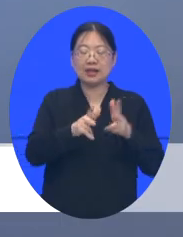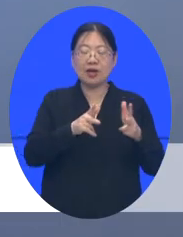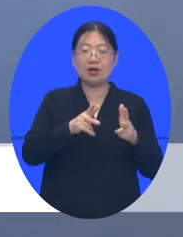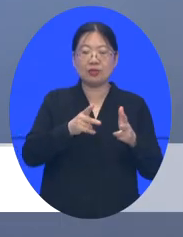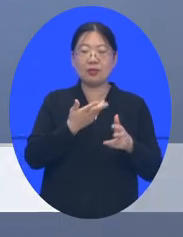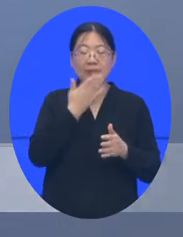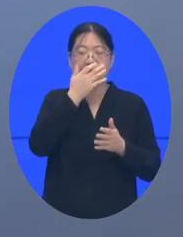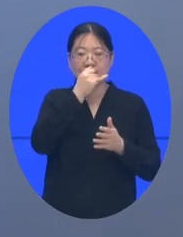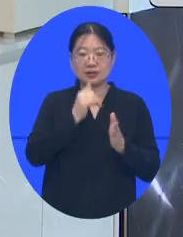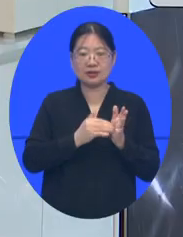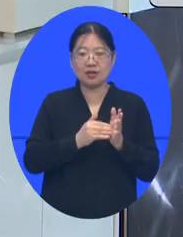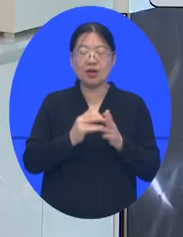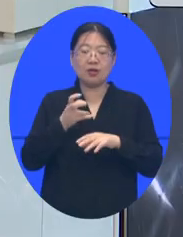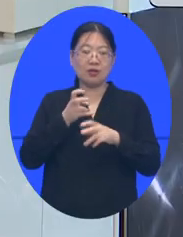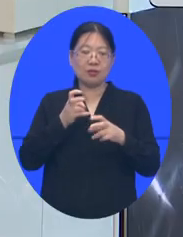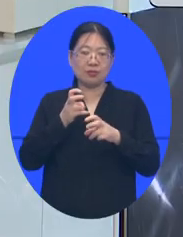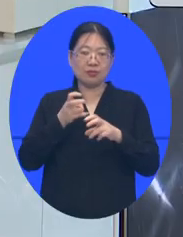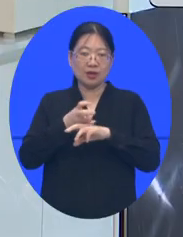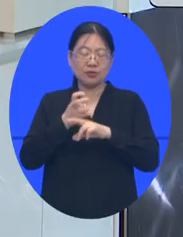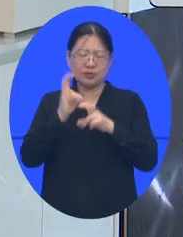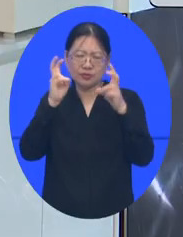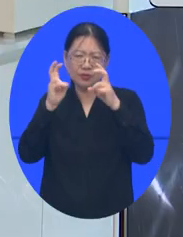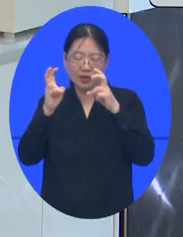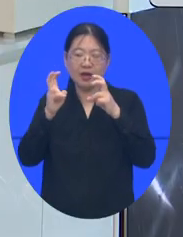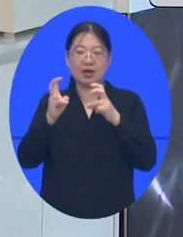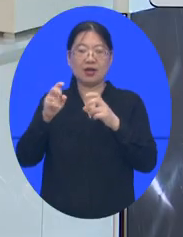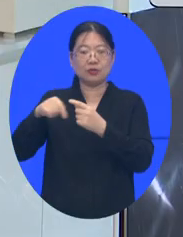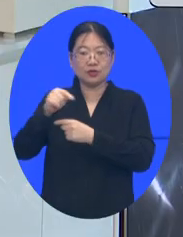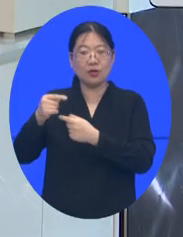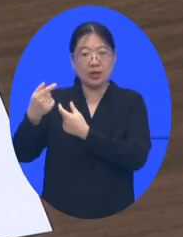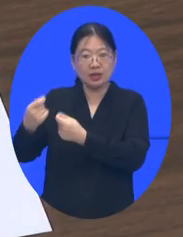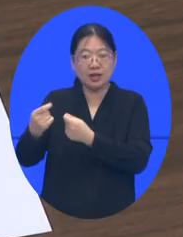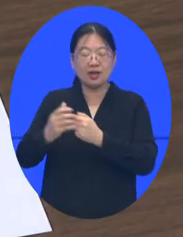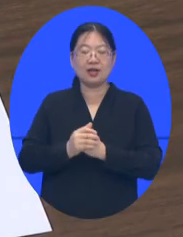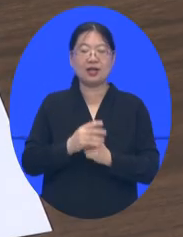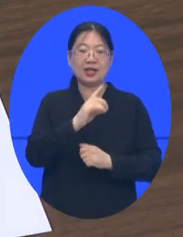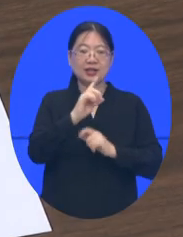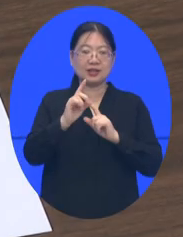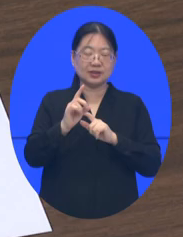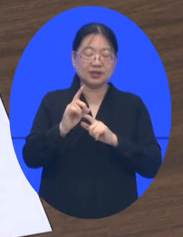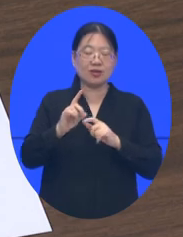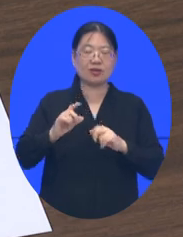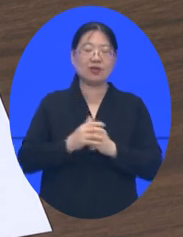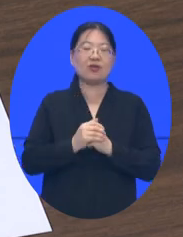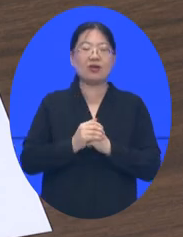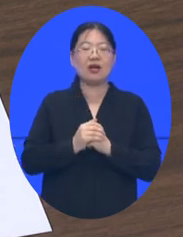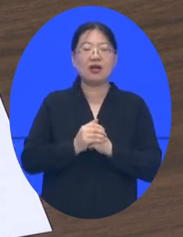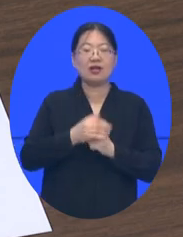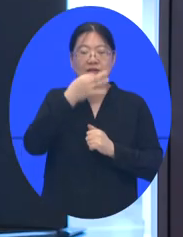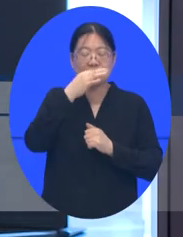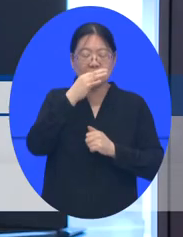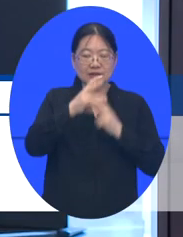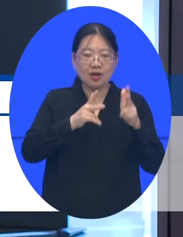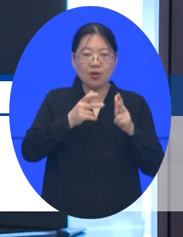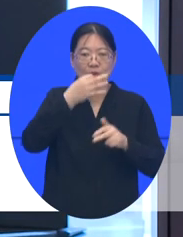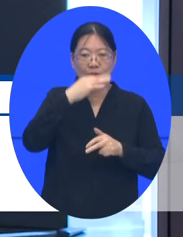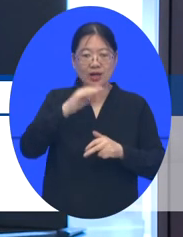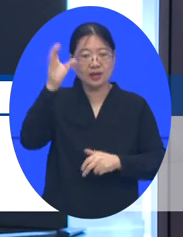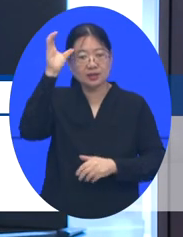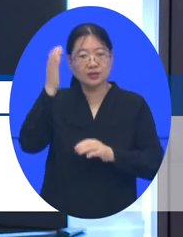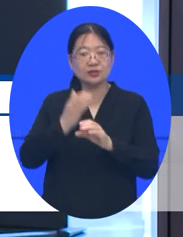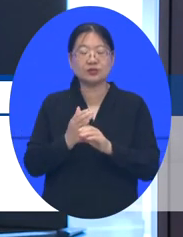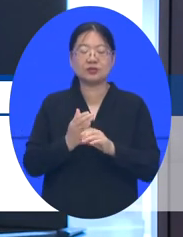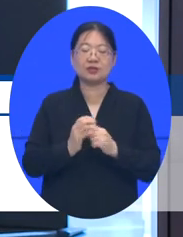광고 채널 확대와 버스 운수사 경영난 완화, 디지털 사이니지 산업 활성화 효과 등이 기대됩니다. 컨설팅 해주는